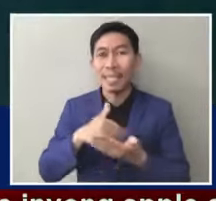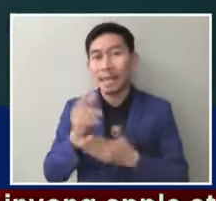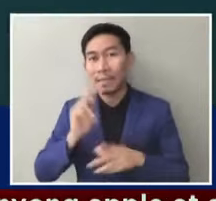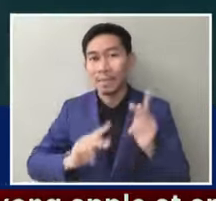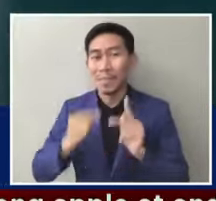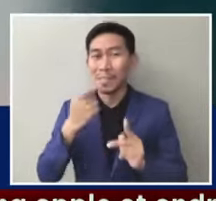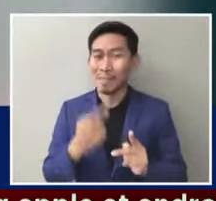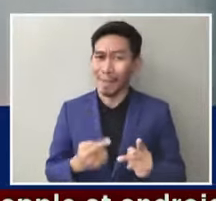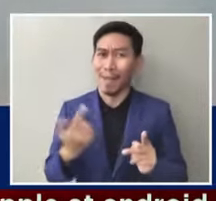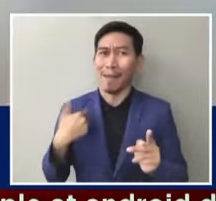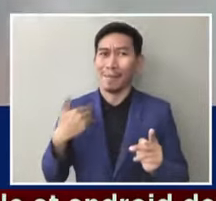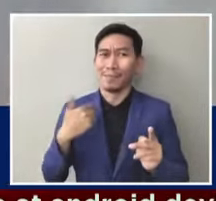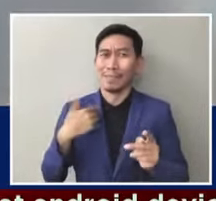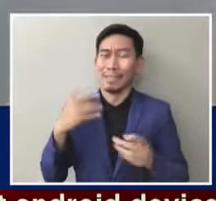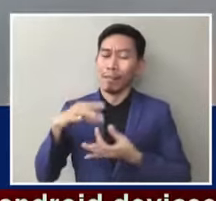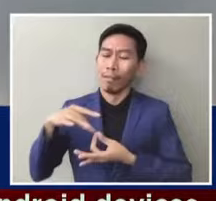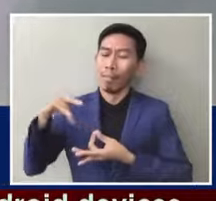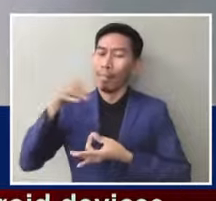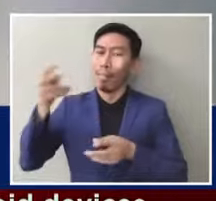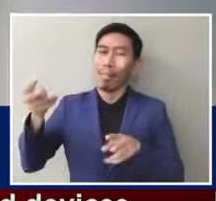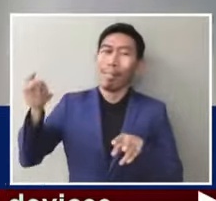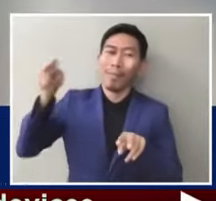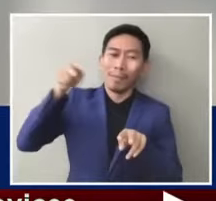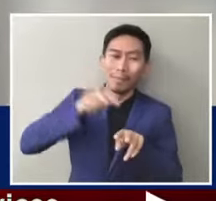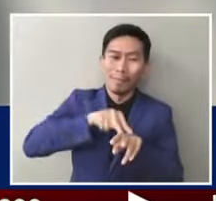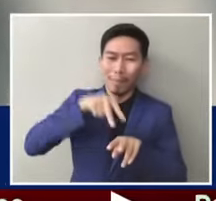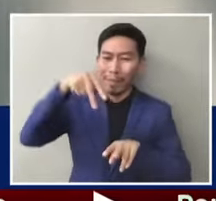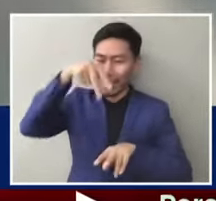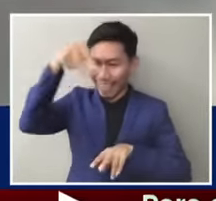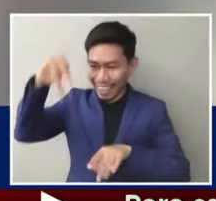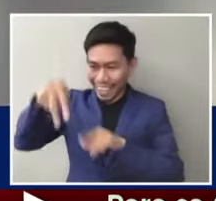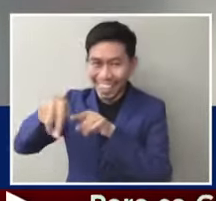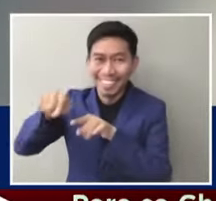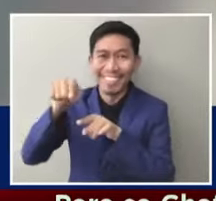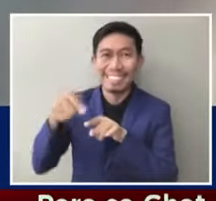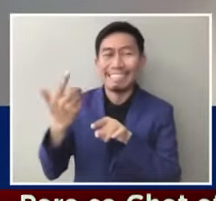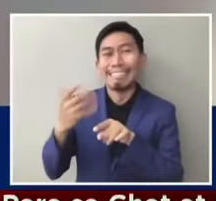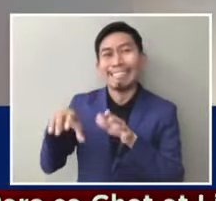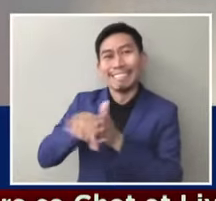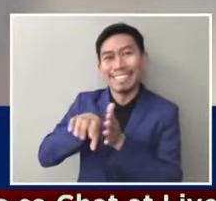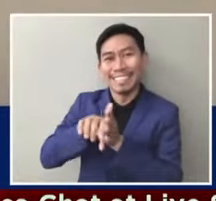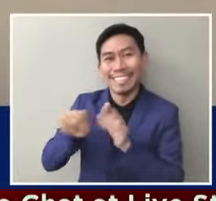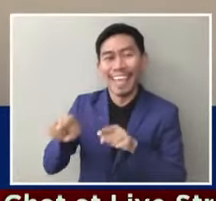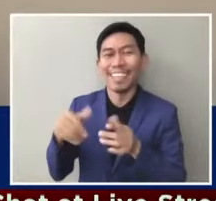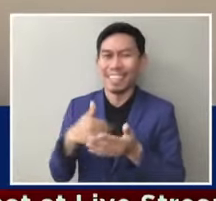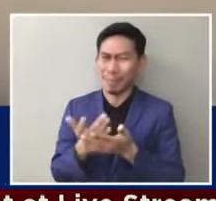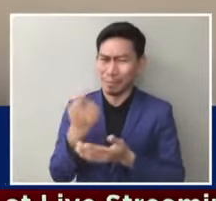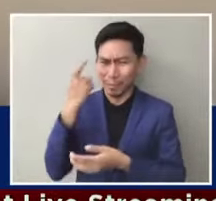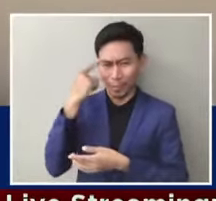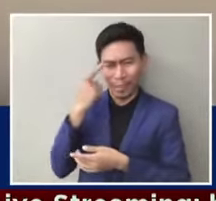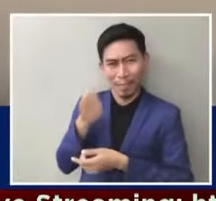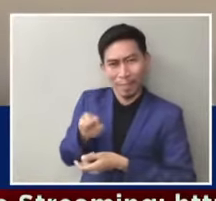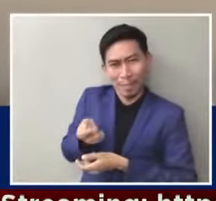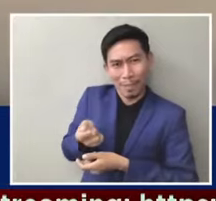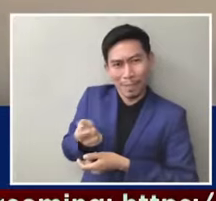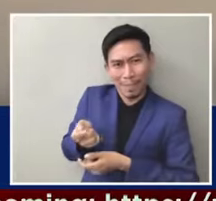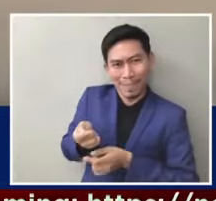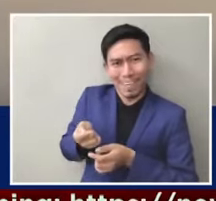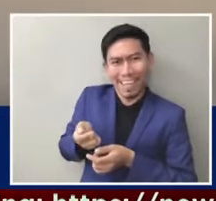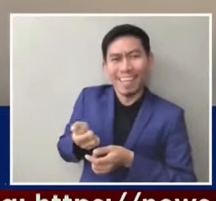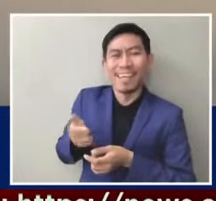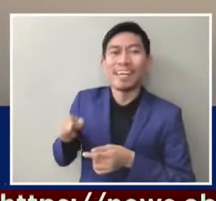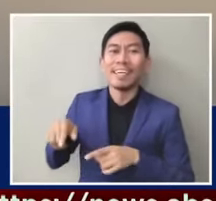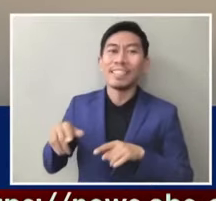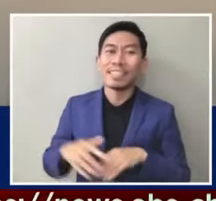lang spirito ang tricycle. At sabi po naman ng iba, remote control dito. Habang hirit ng